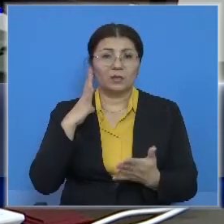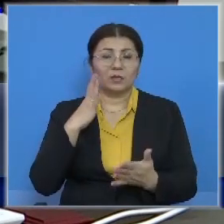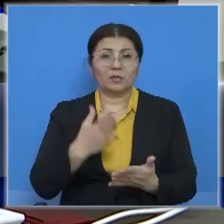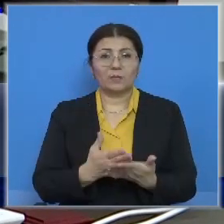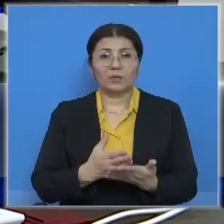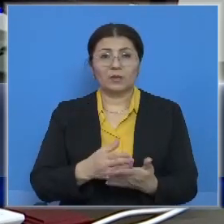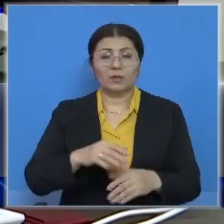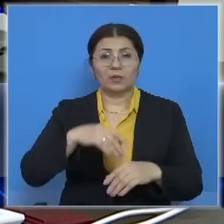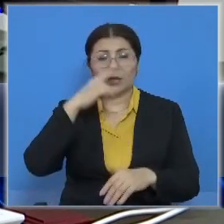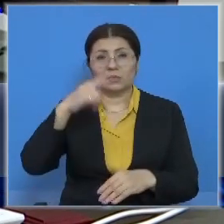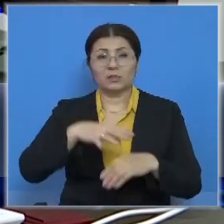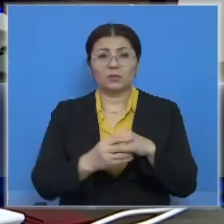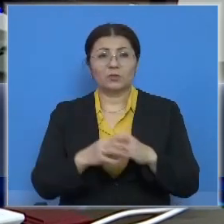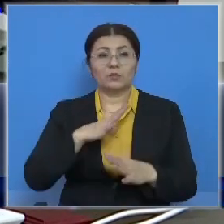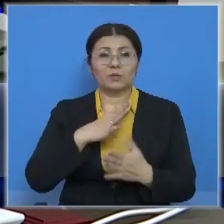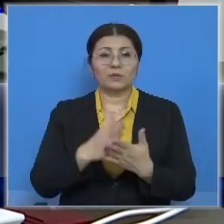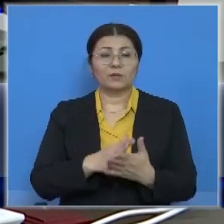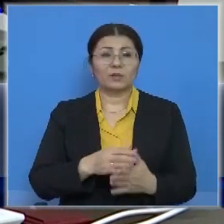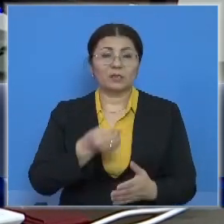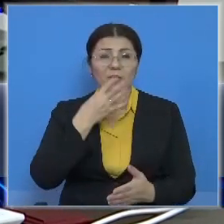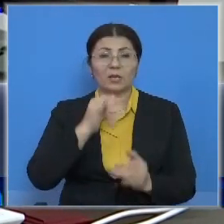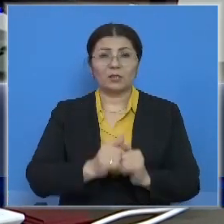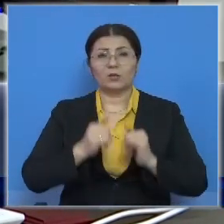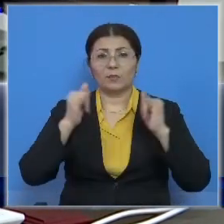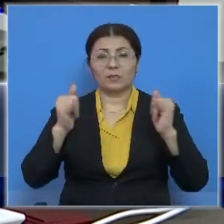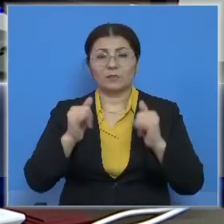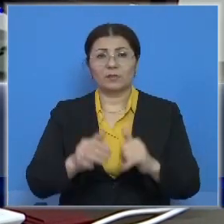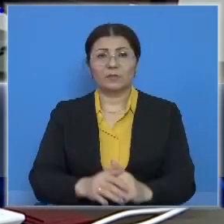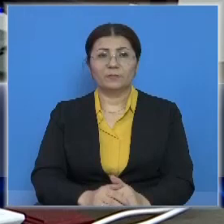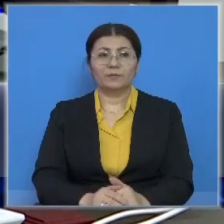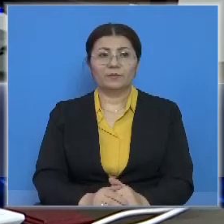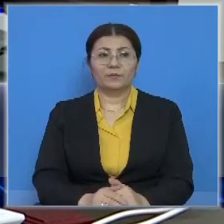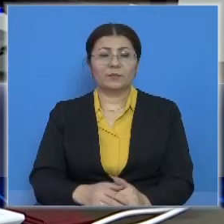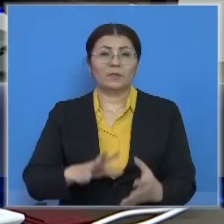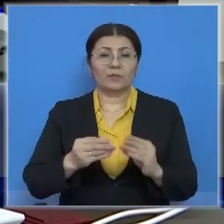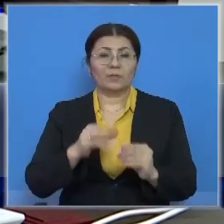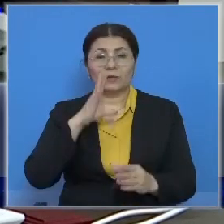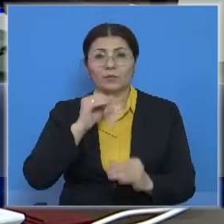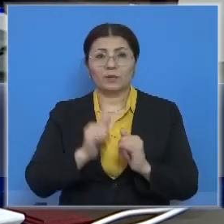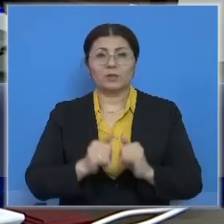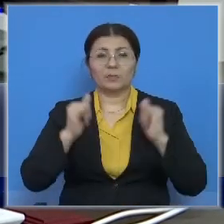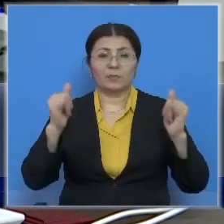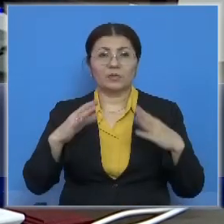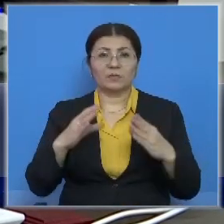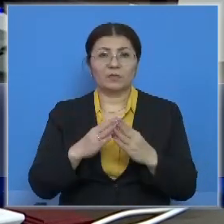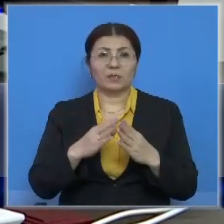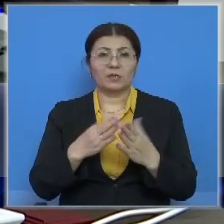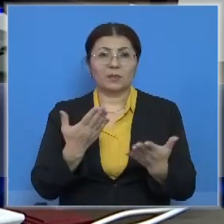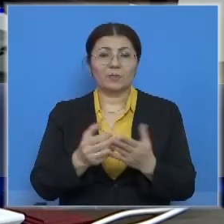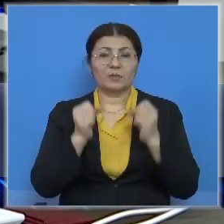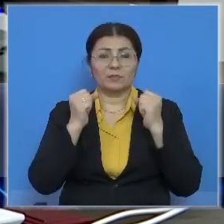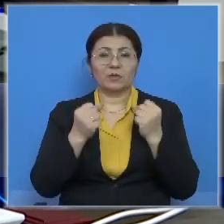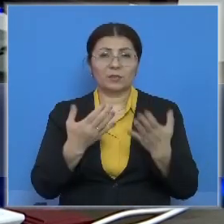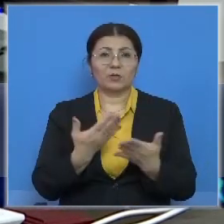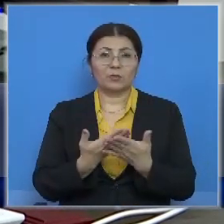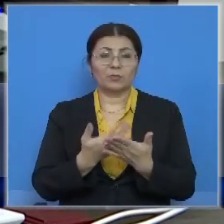казашек урес в этой связи хорошо развита О чем говорит результаты спортсменов в целом успешно развиваются все 10 видов спорта которые